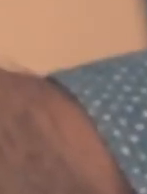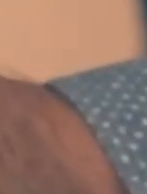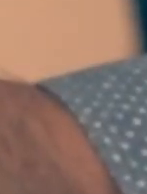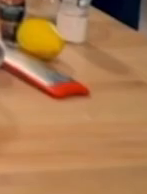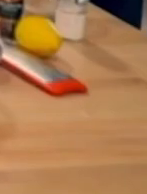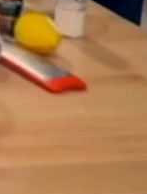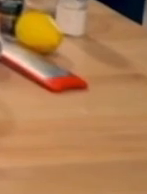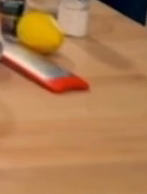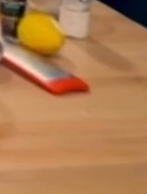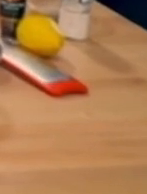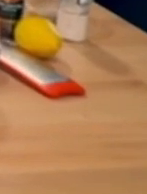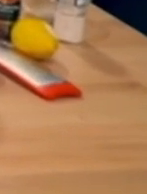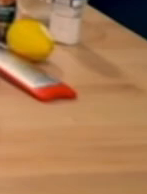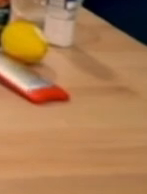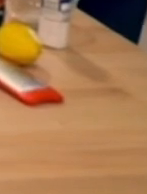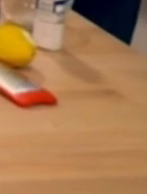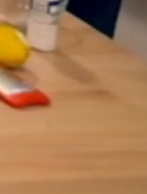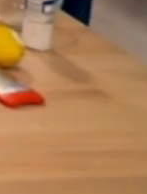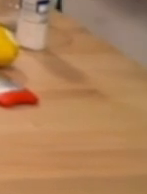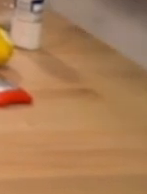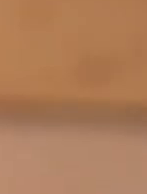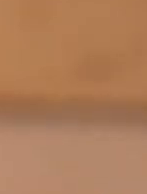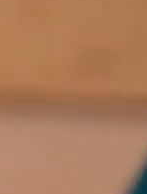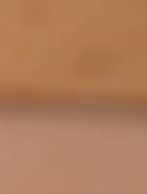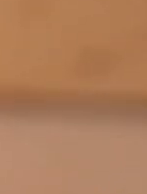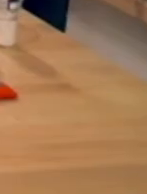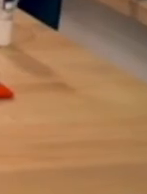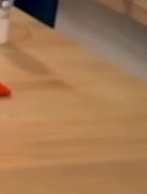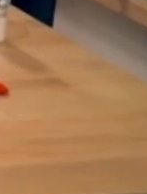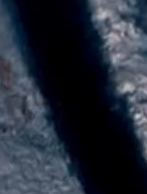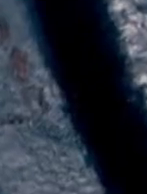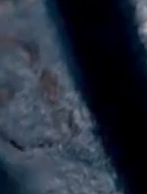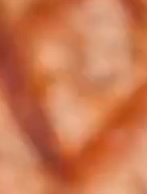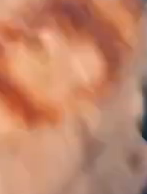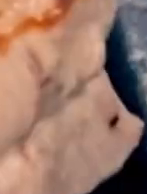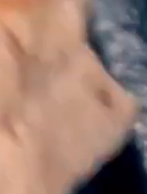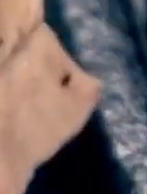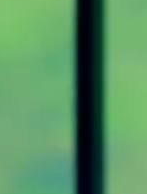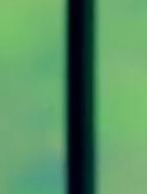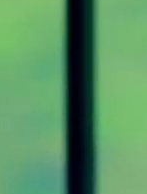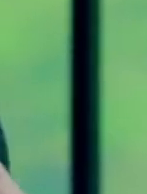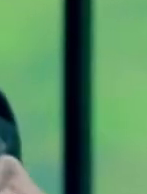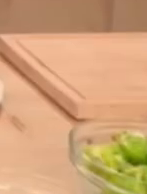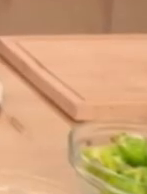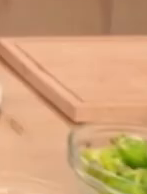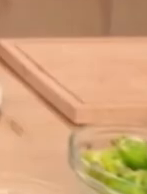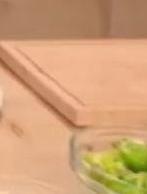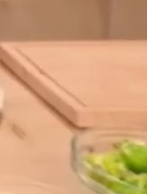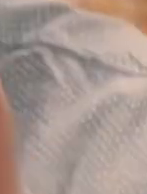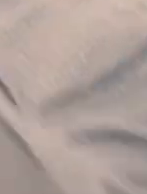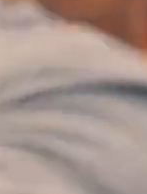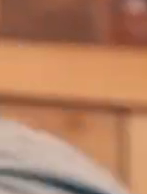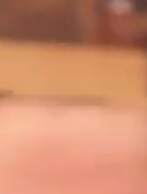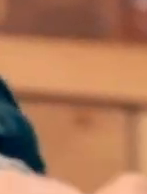ესე მხიარულა ძმე ნაყავდეს, სუნელეს მე აკვიდა. როგორი კულინარია, ცნობილი მსახიობი და წამყვანი